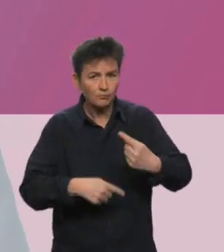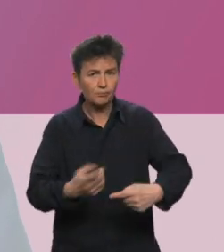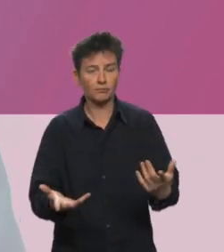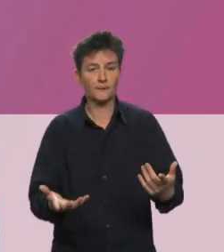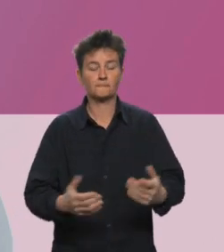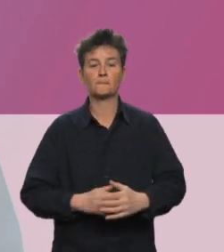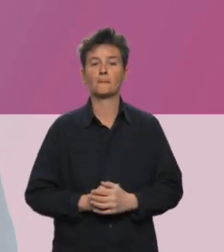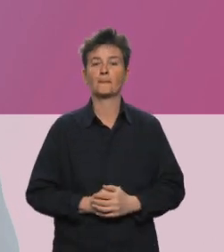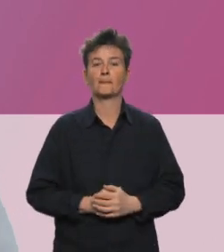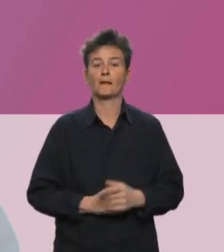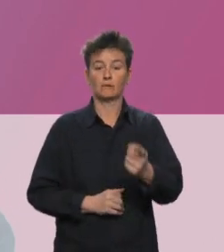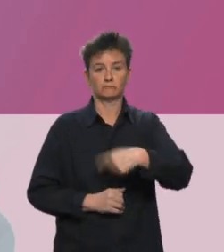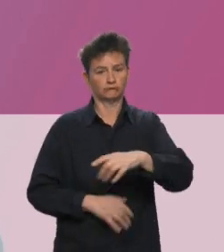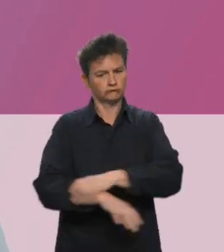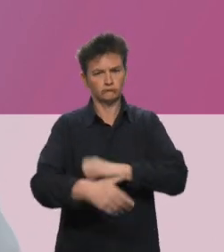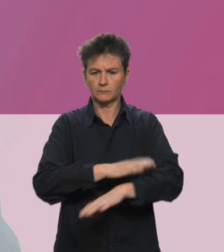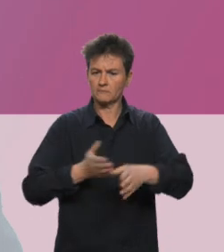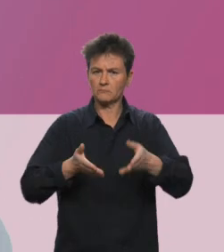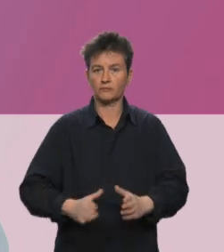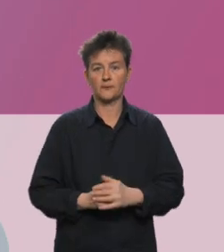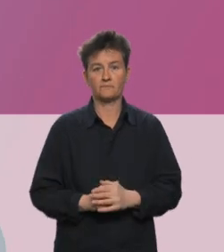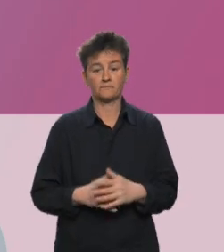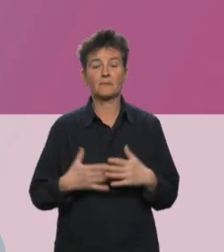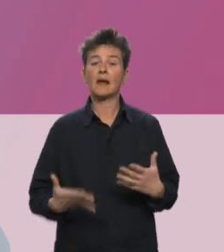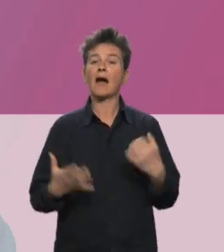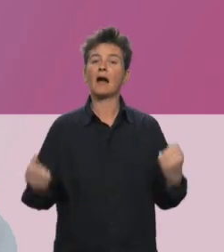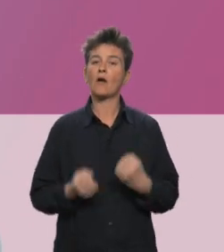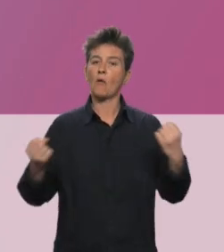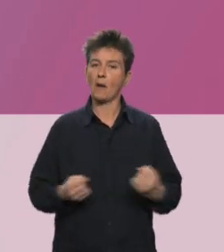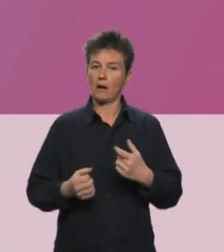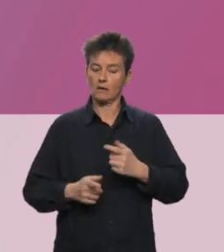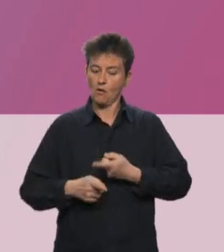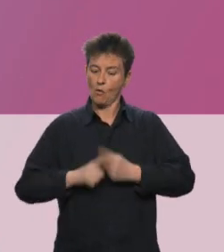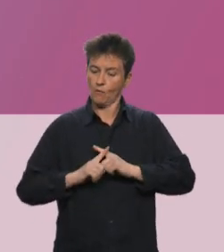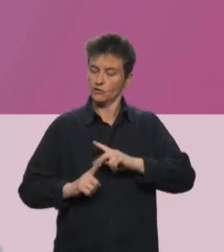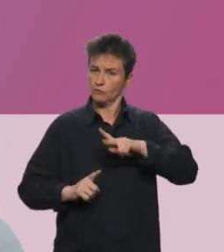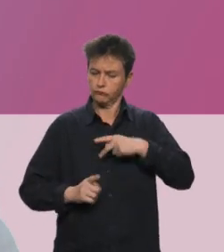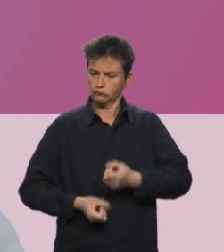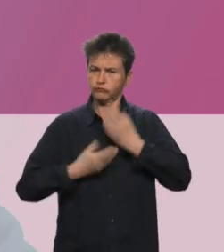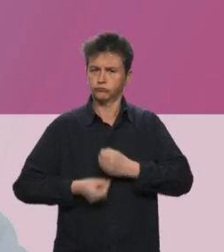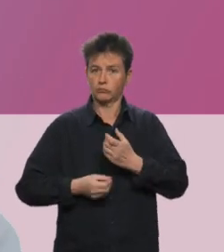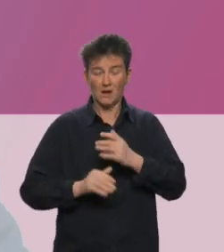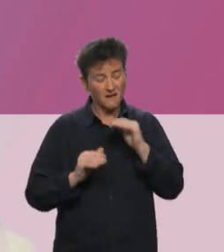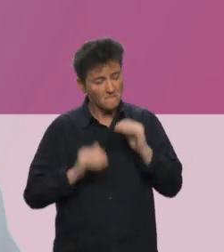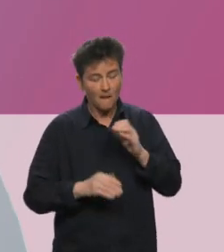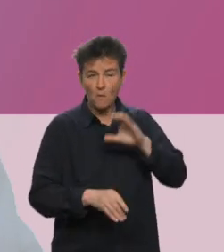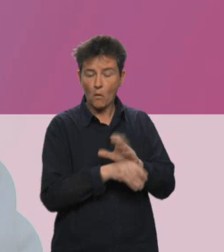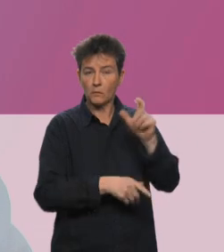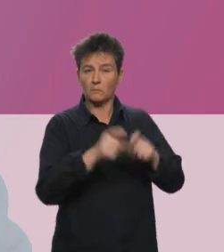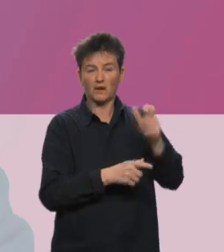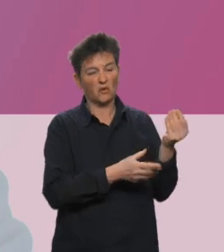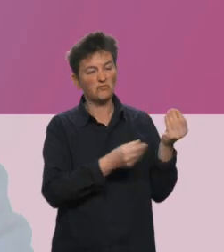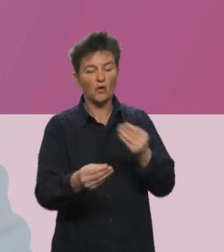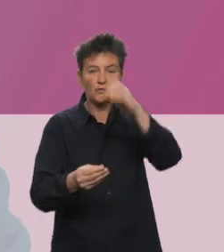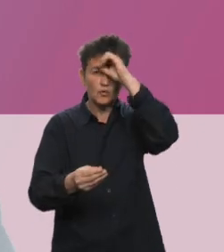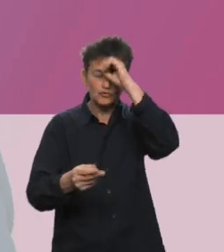petits-enfants. Alors, prenez la main. Au cours de cette campagne, j'ai affirmé mes convictions, y compris contre tous ceux qui